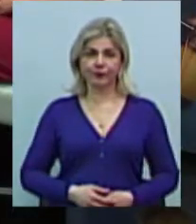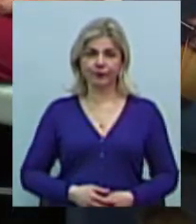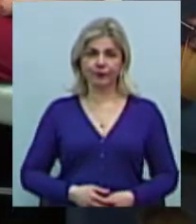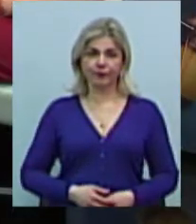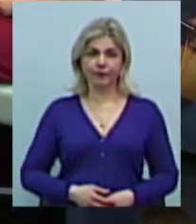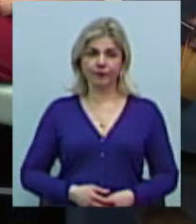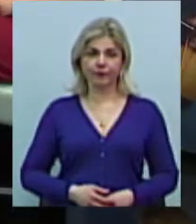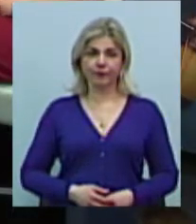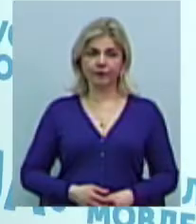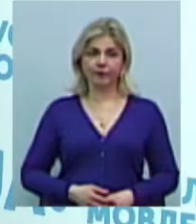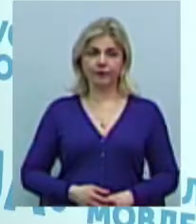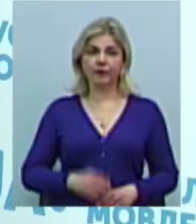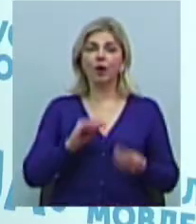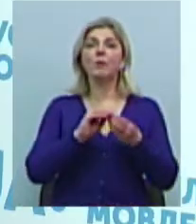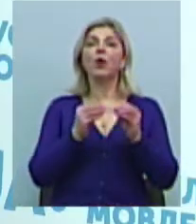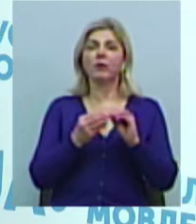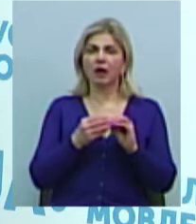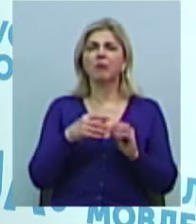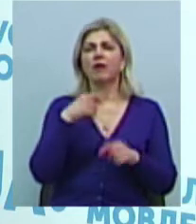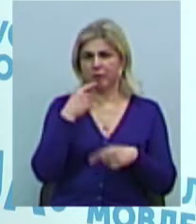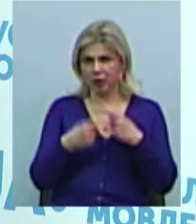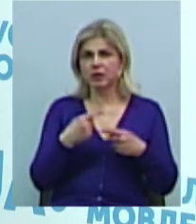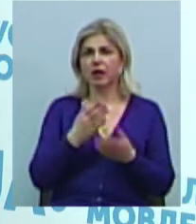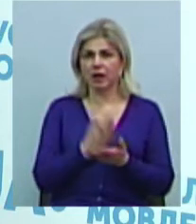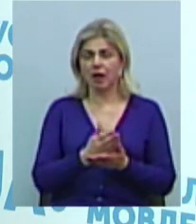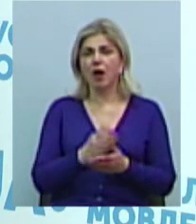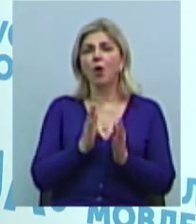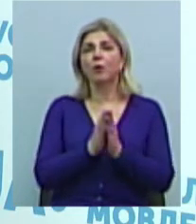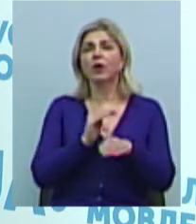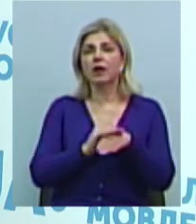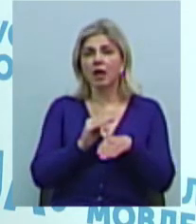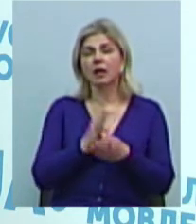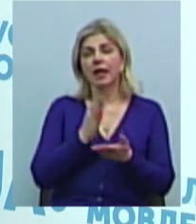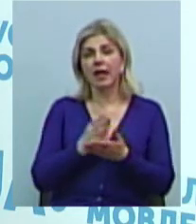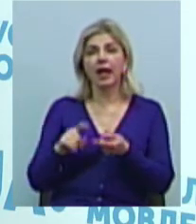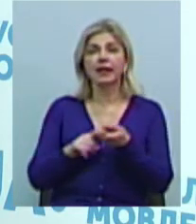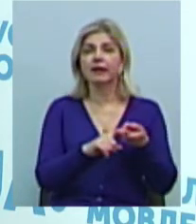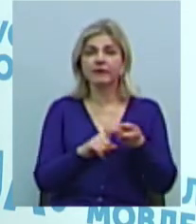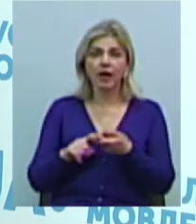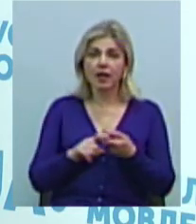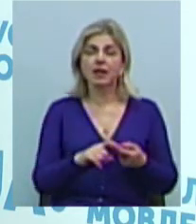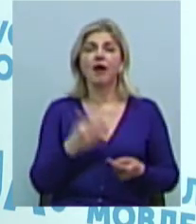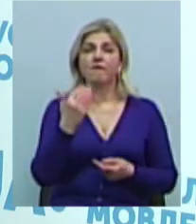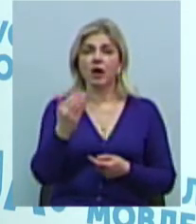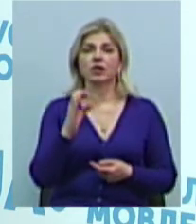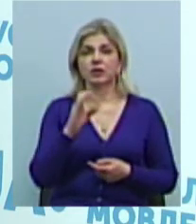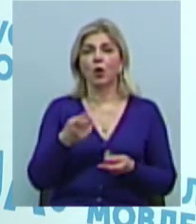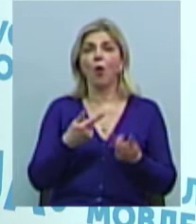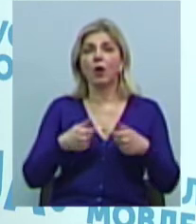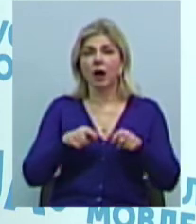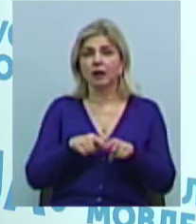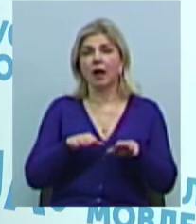постійно. Ольга Георгіївна, будь ласка, чи є взаємодія вашої організації з органами місцевої